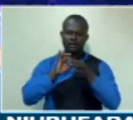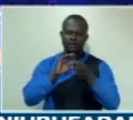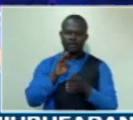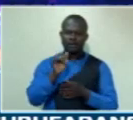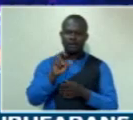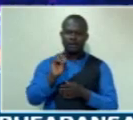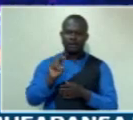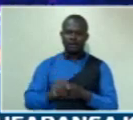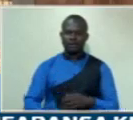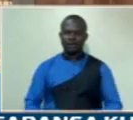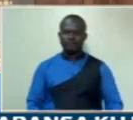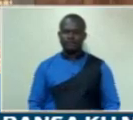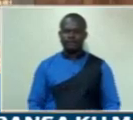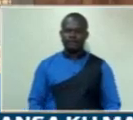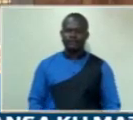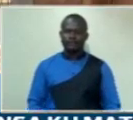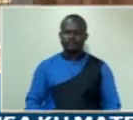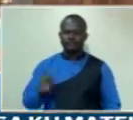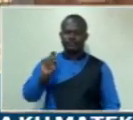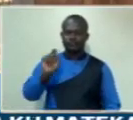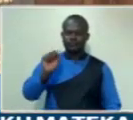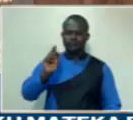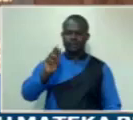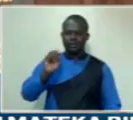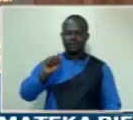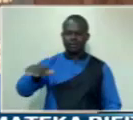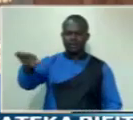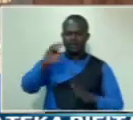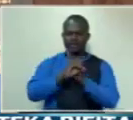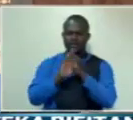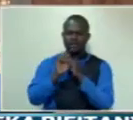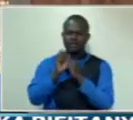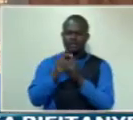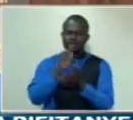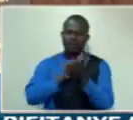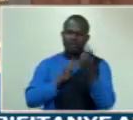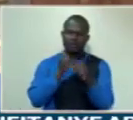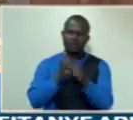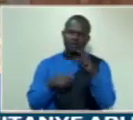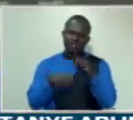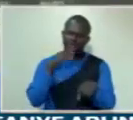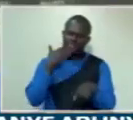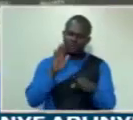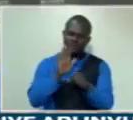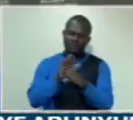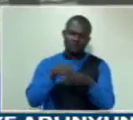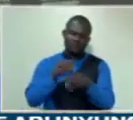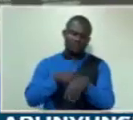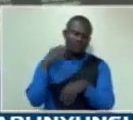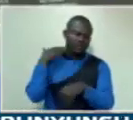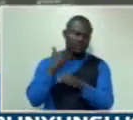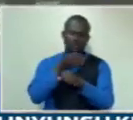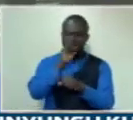Byron. Ntarama mu karere ka Bugesera ni hamwe mu hakorewe ubwicanyi ndengakamere mu gihe cya genocide yakorewe abatutsi mu